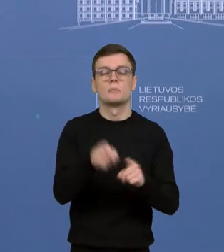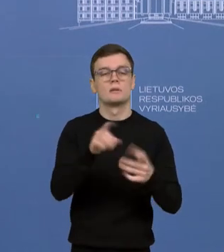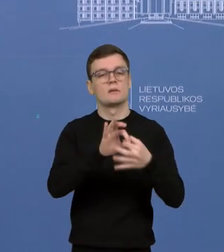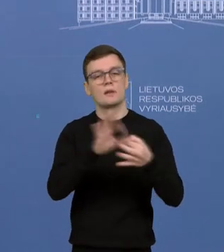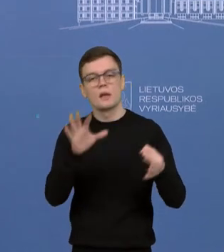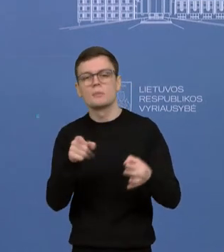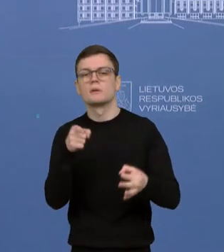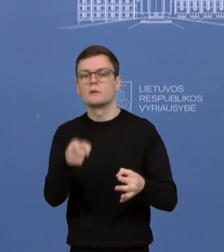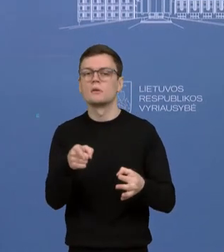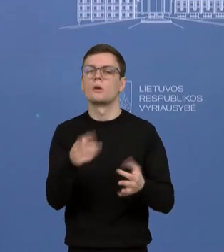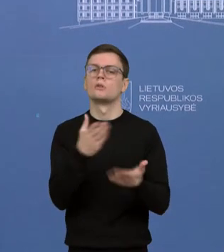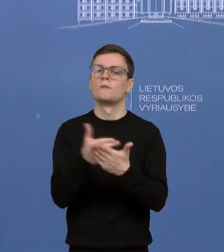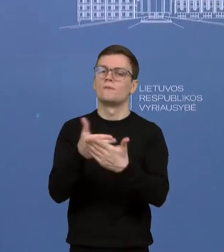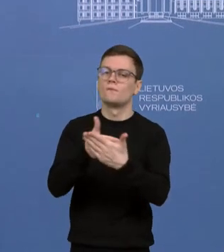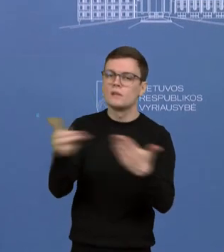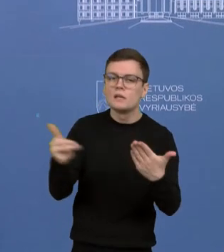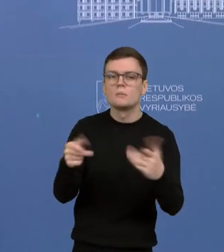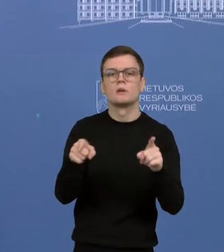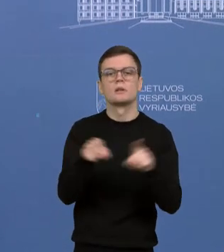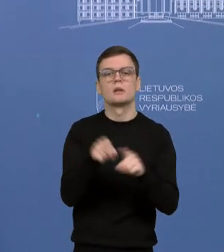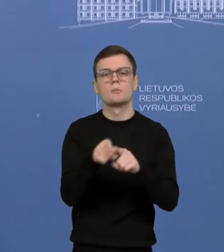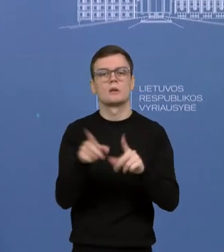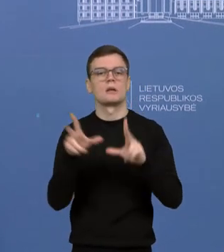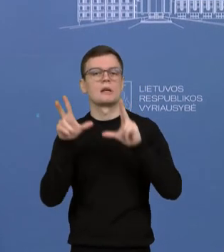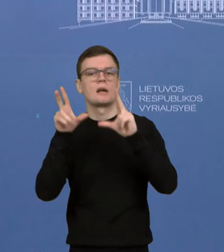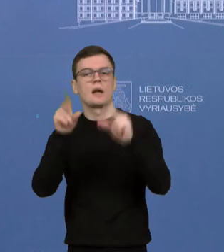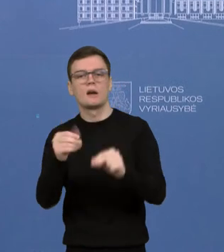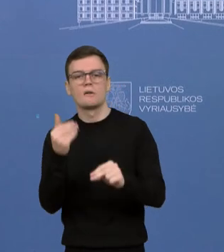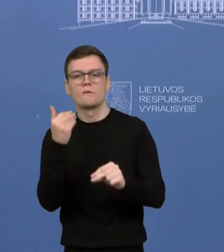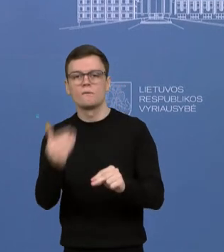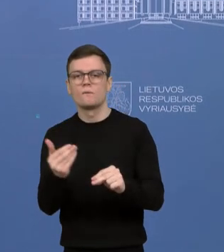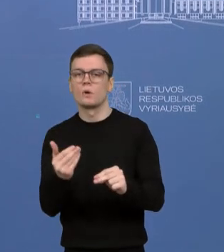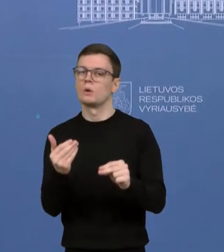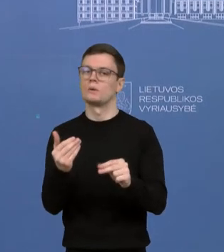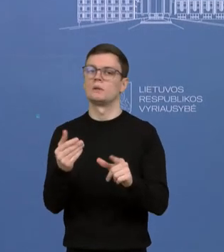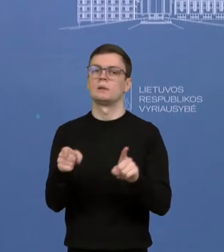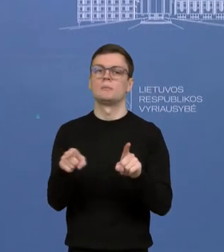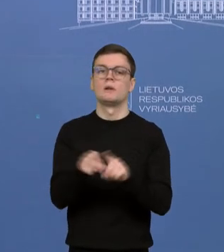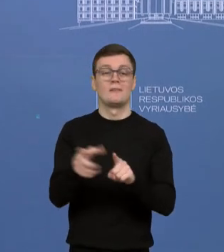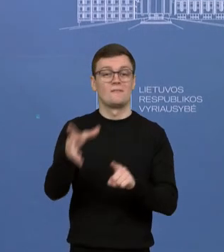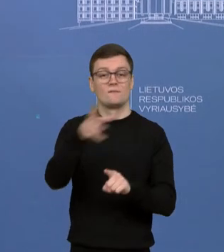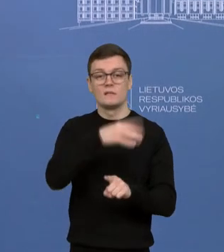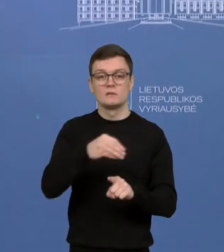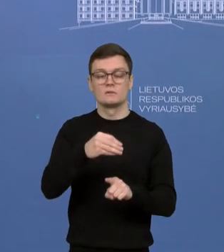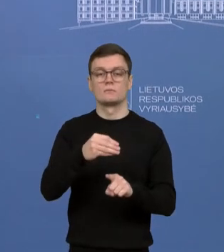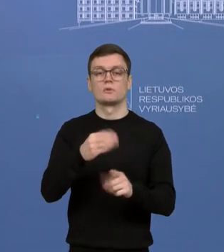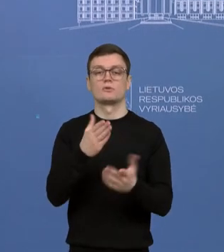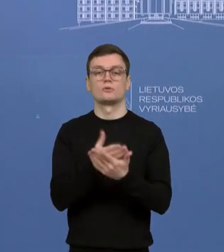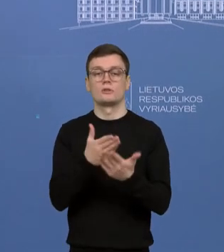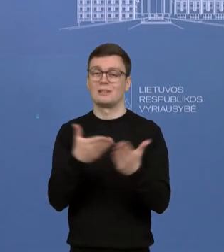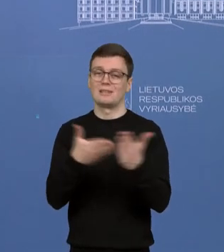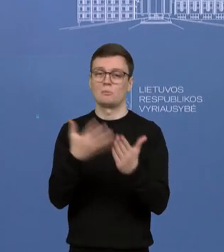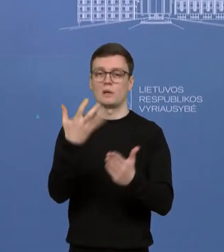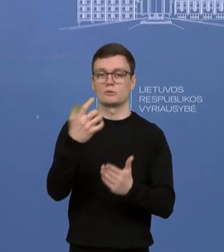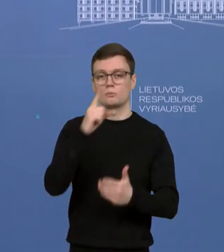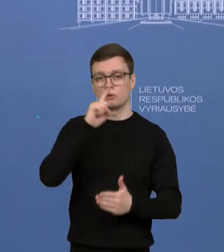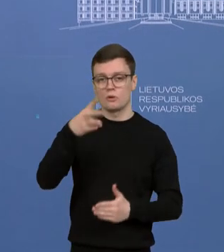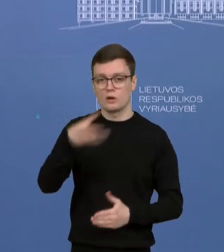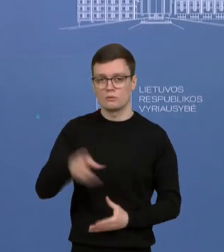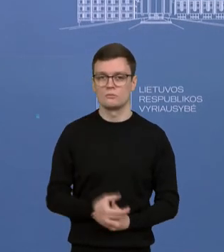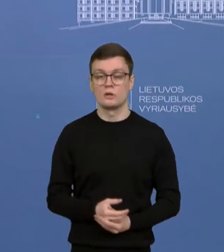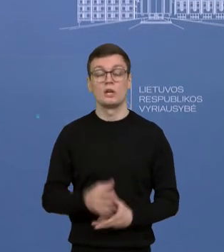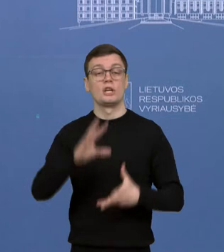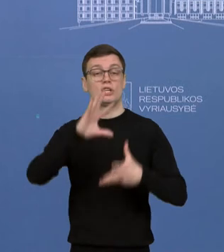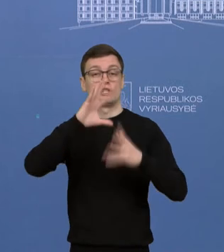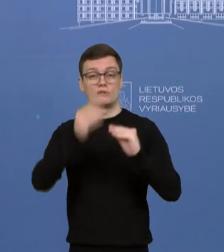tiek ir garantinio tiekimo, tiek ir visuomeninio tiekimo vartotojų, iki 500 milijonų eurų. Tai visa suma iki 500 taip.